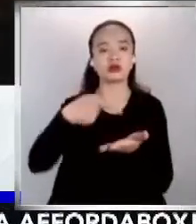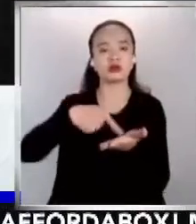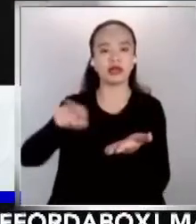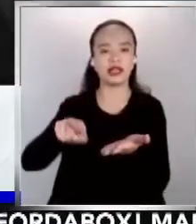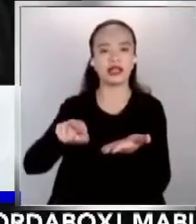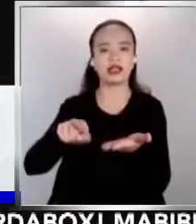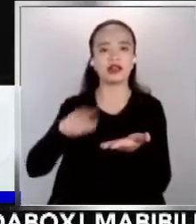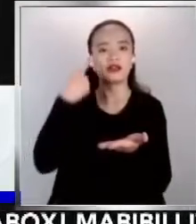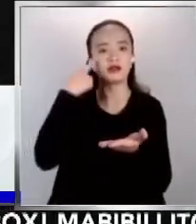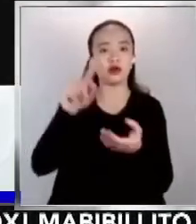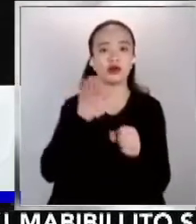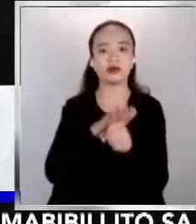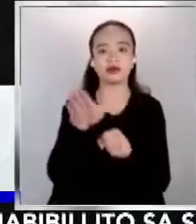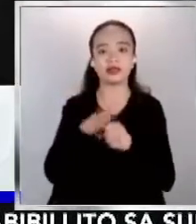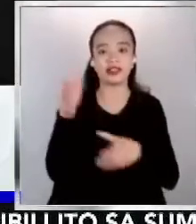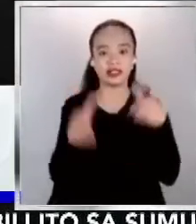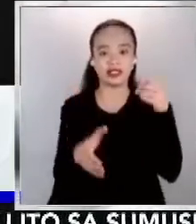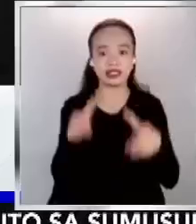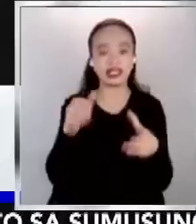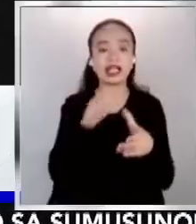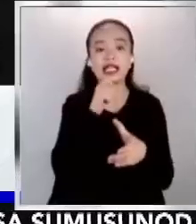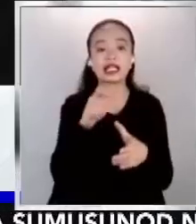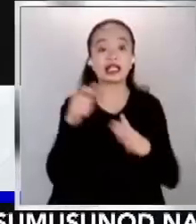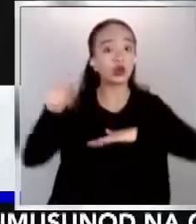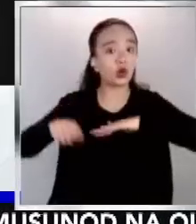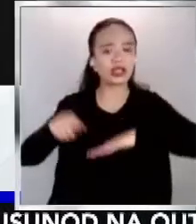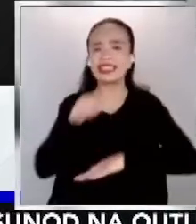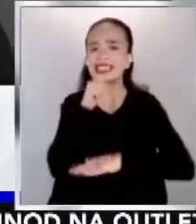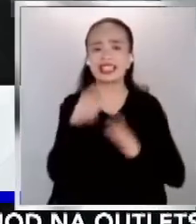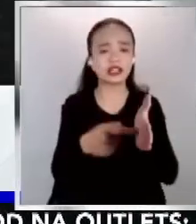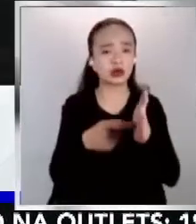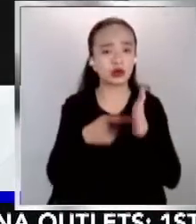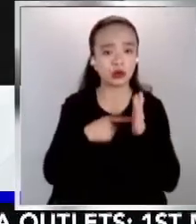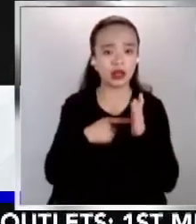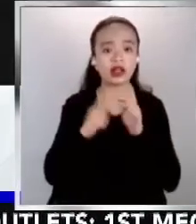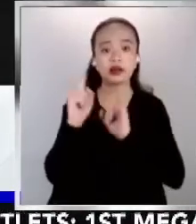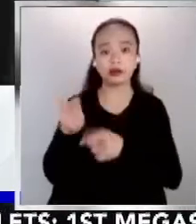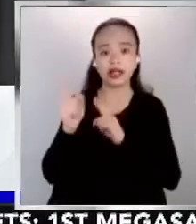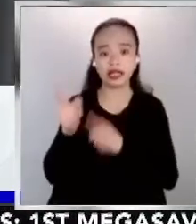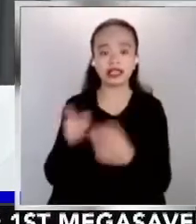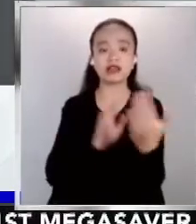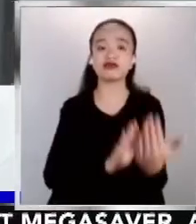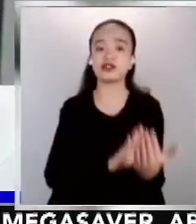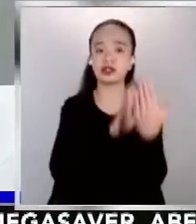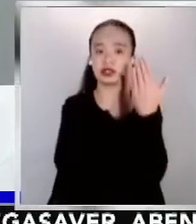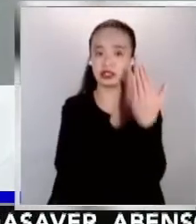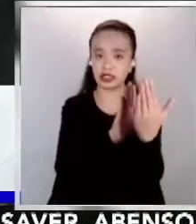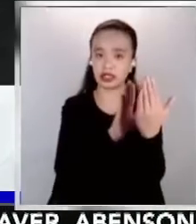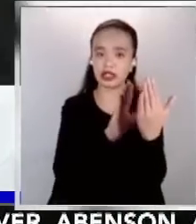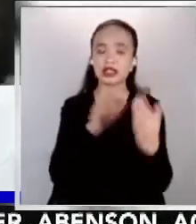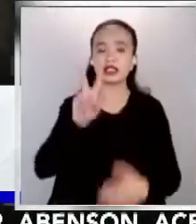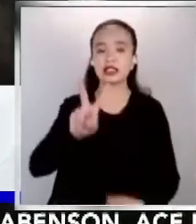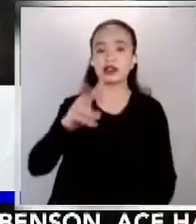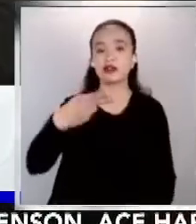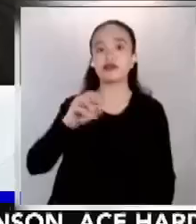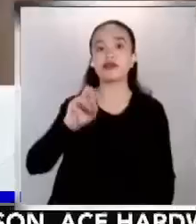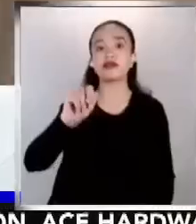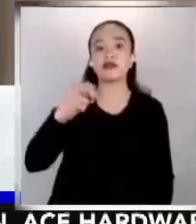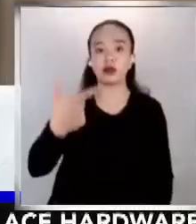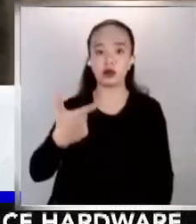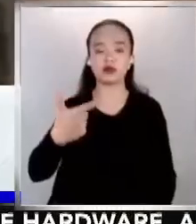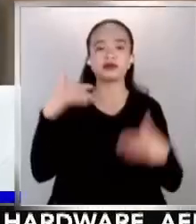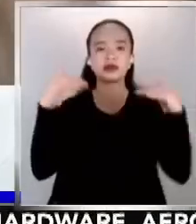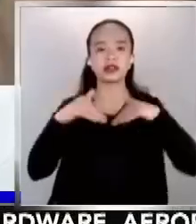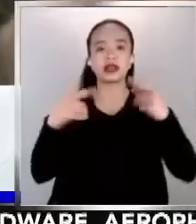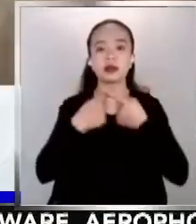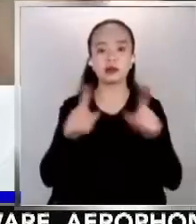rin nire-require ng korte na pisikal na dumalo si Navarro sa mga paglilitis. Sa ngayon, wala pa rin commitment order